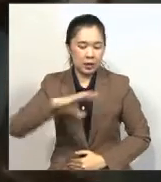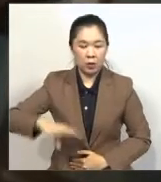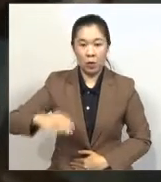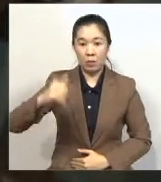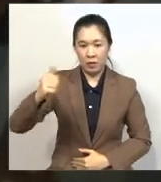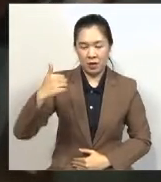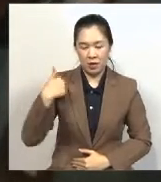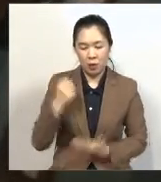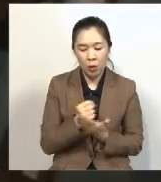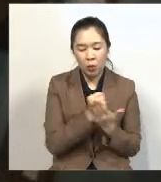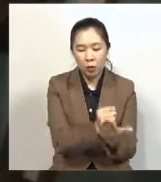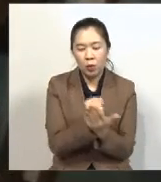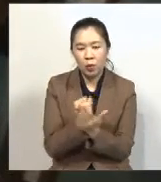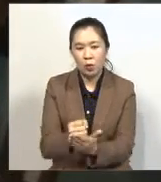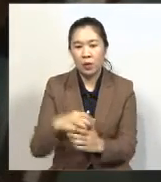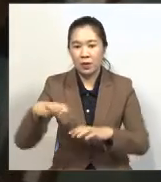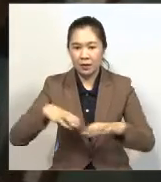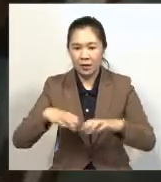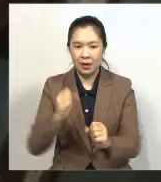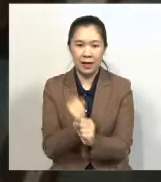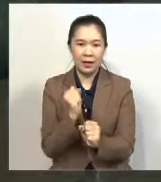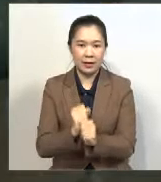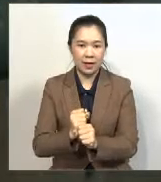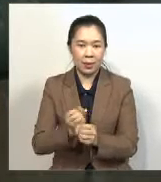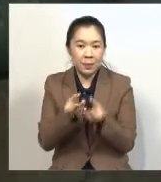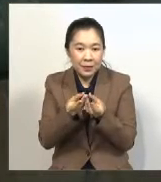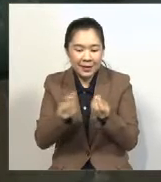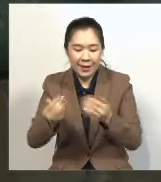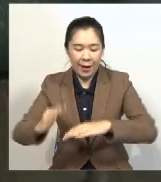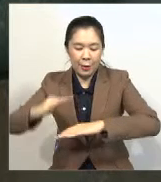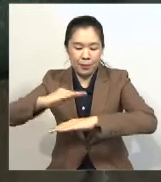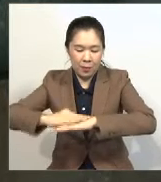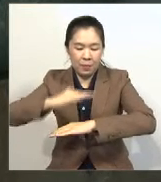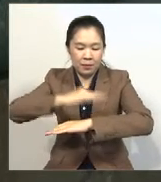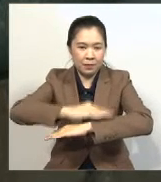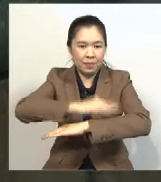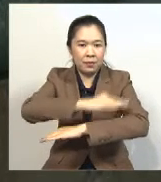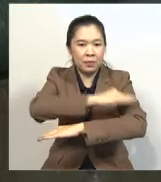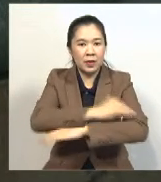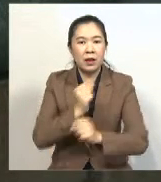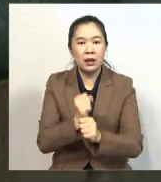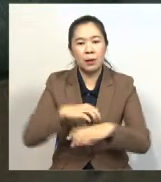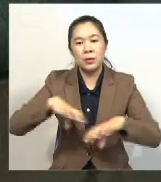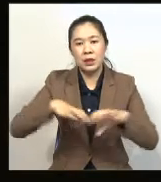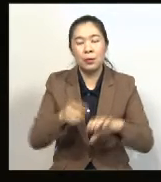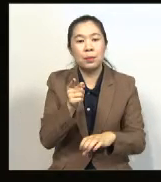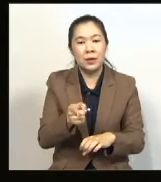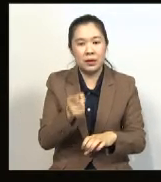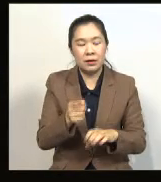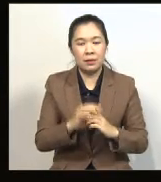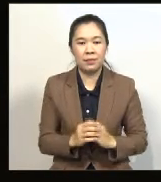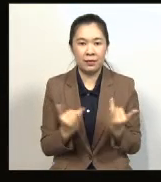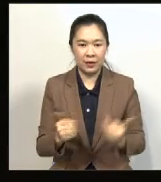เร่งเข้ามาดำเนินการนำกระสอบทรายขึ้นไปเพื่อชะลอน้ำตามเดิมค่ะโดยครั้งนี้เจ้าหน้า